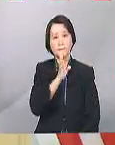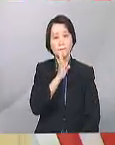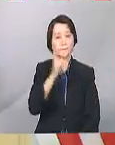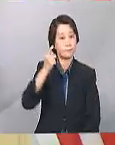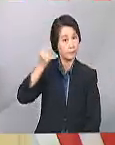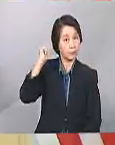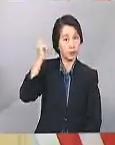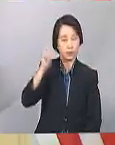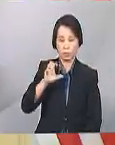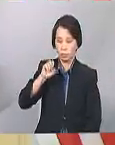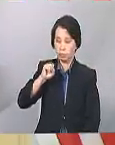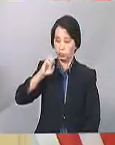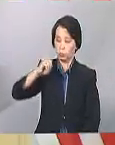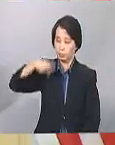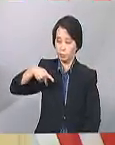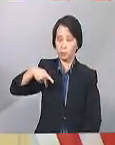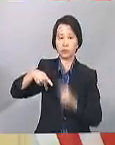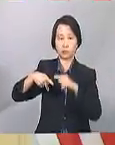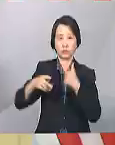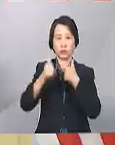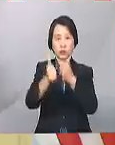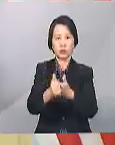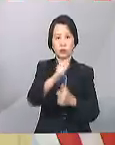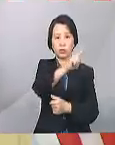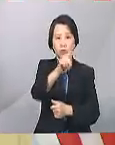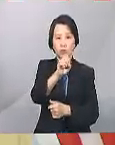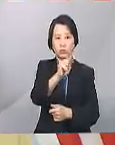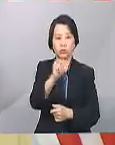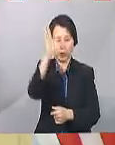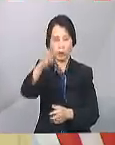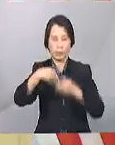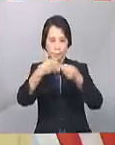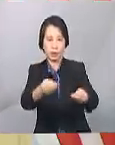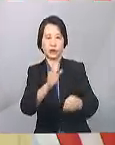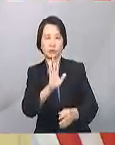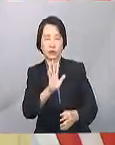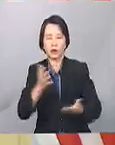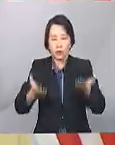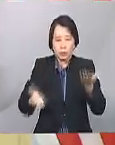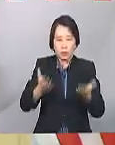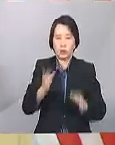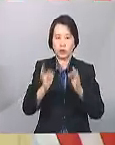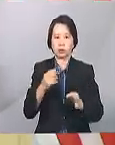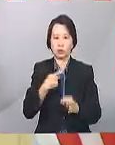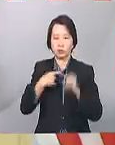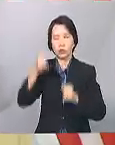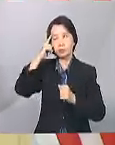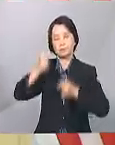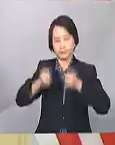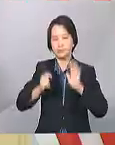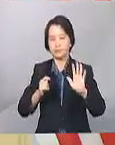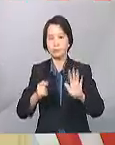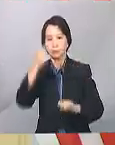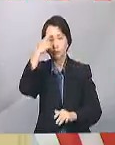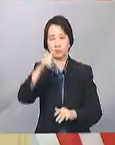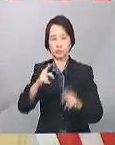bahawa SOP yang berdasarkan zon tu akan dikeluarkan. Mungkinlah perkara ini boleh kita pertimbangkan